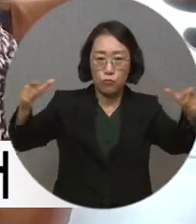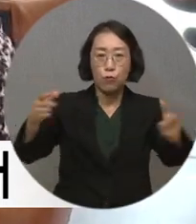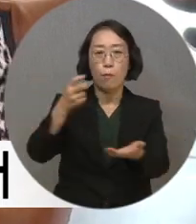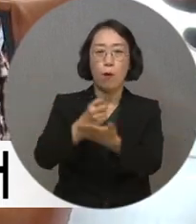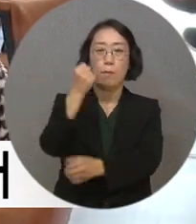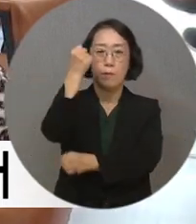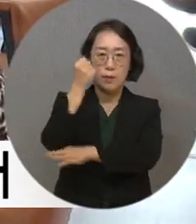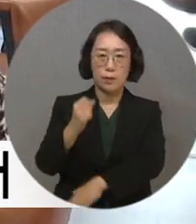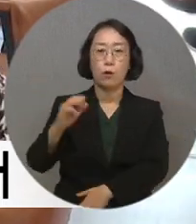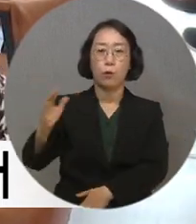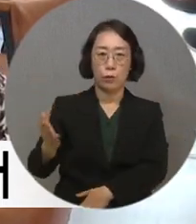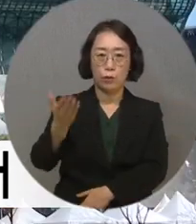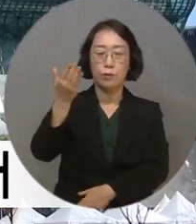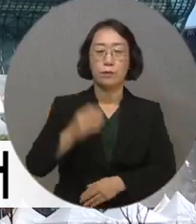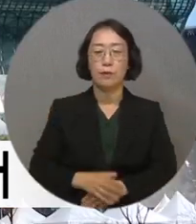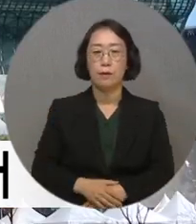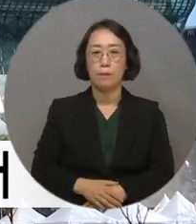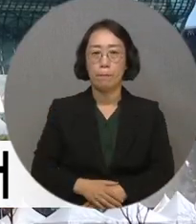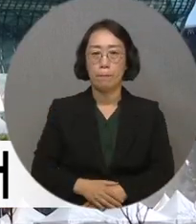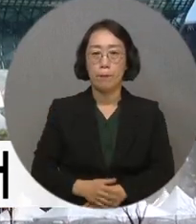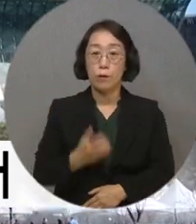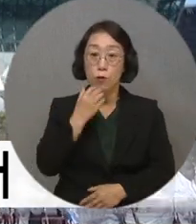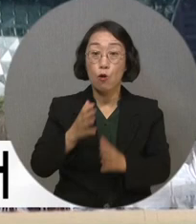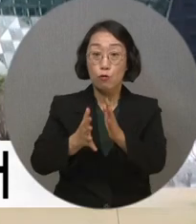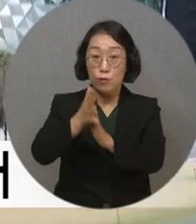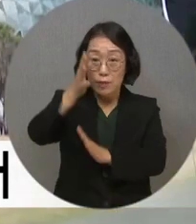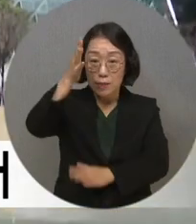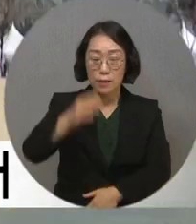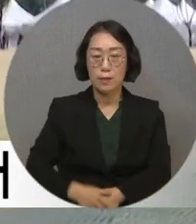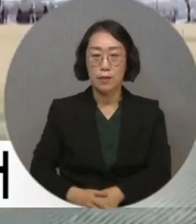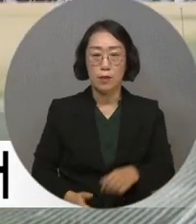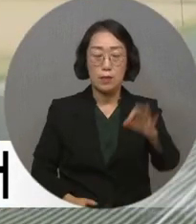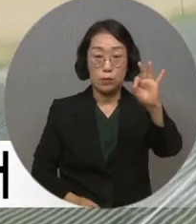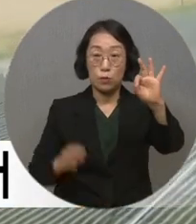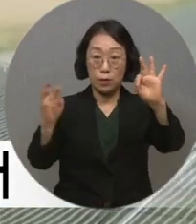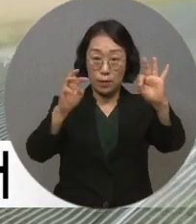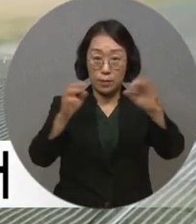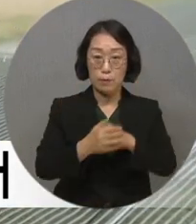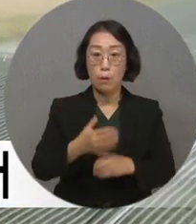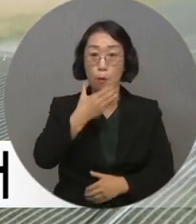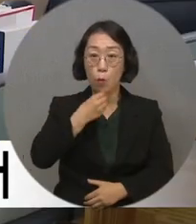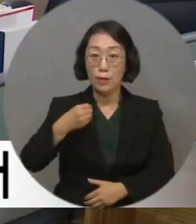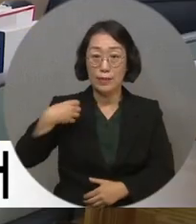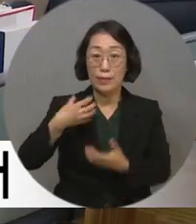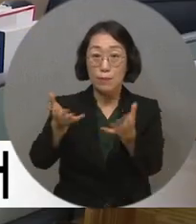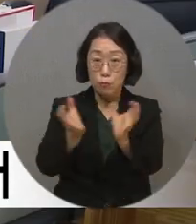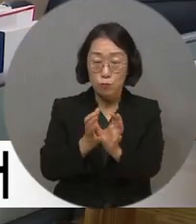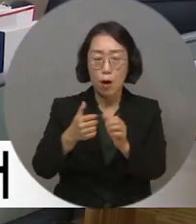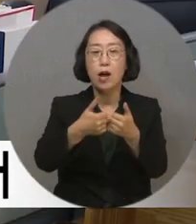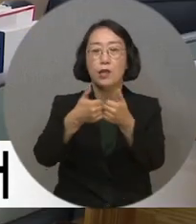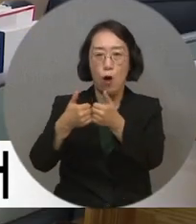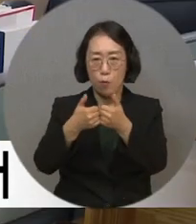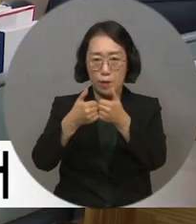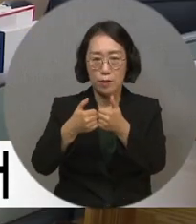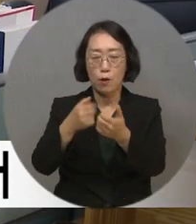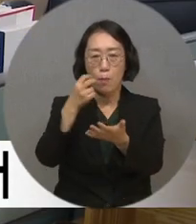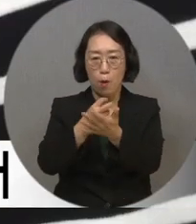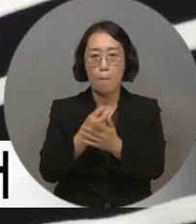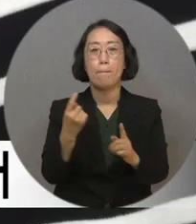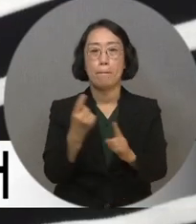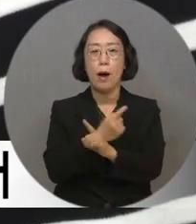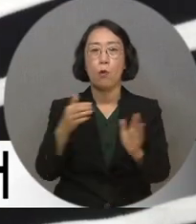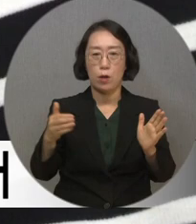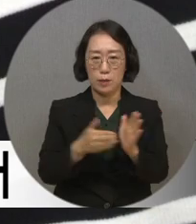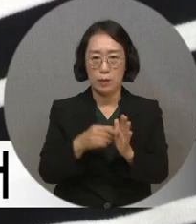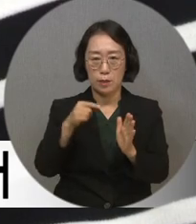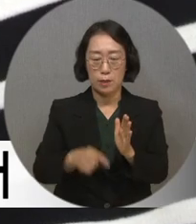근거가 마련됐습니다 이에 서울시는 지난 30일 보건 복지부와 협의를 거쳐 관련 제도를 개선했습니다